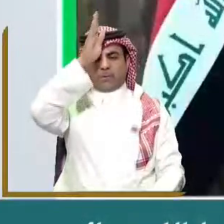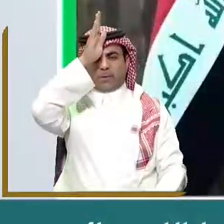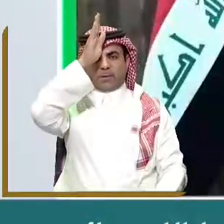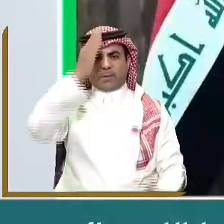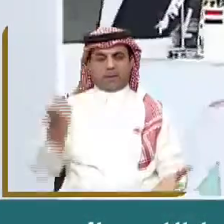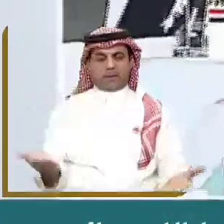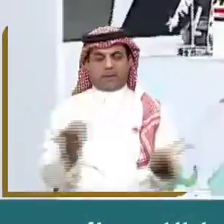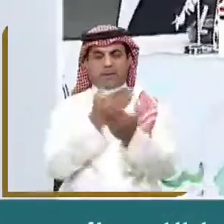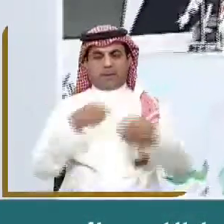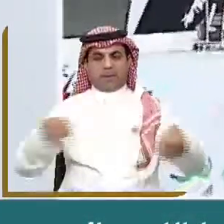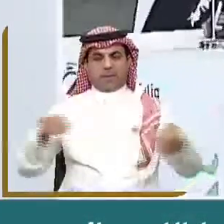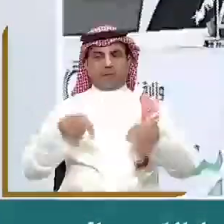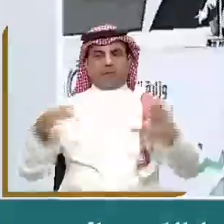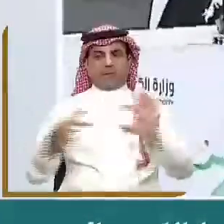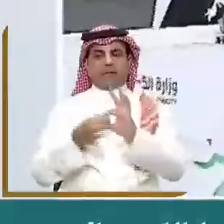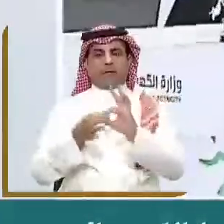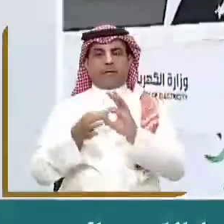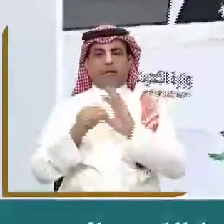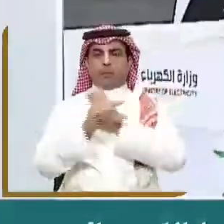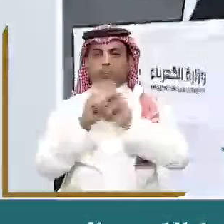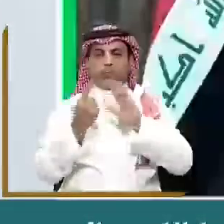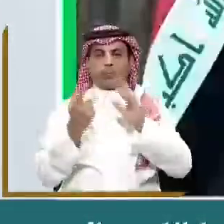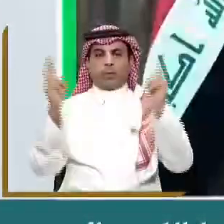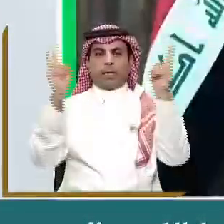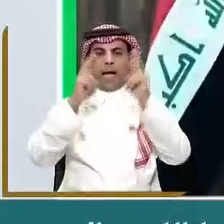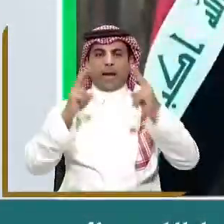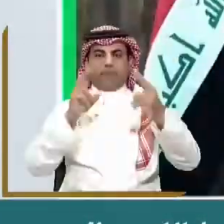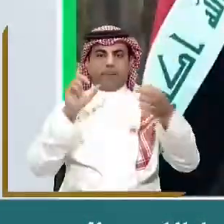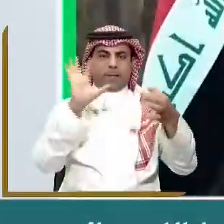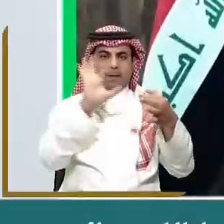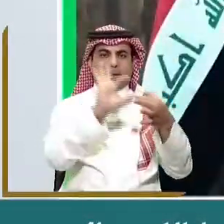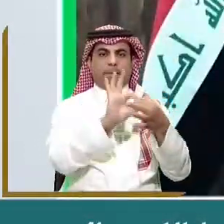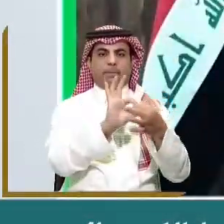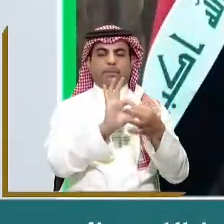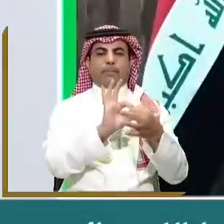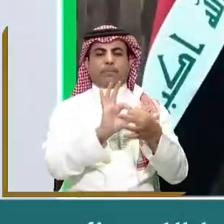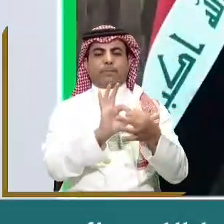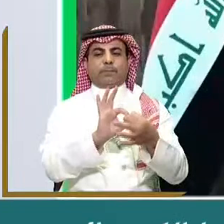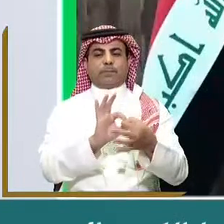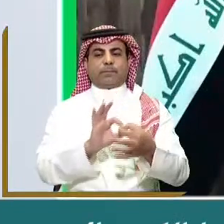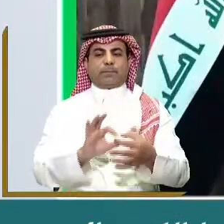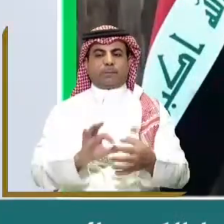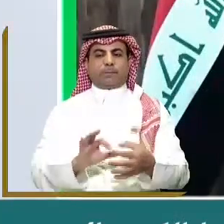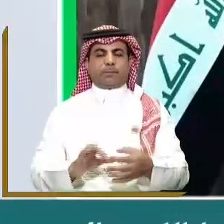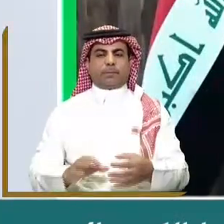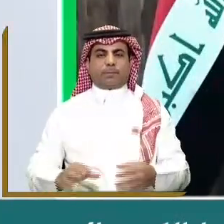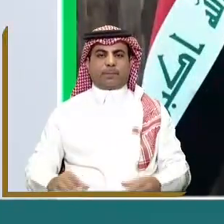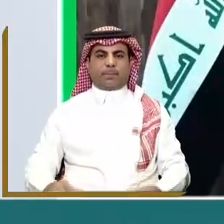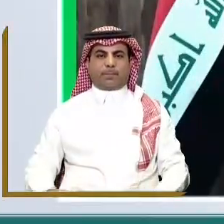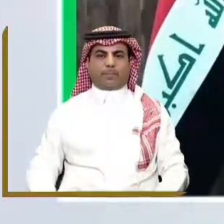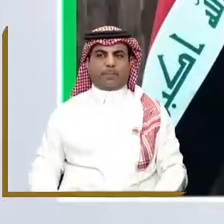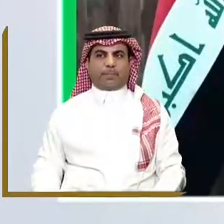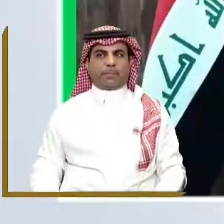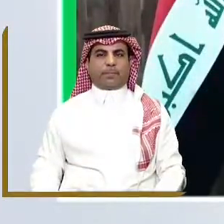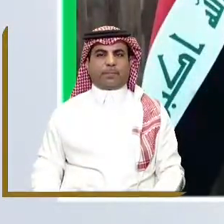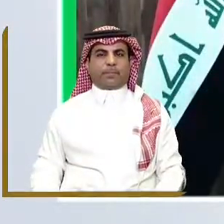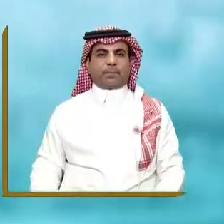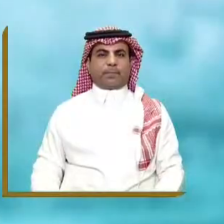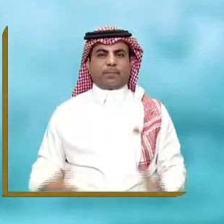المملكة والعراق توقعان مذكرة تفاهم للبدء بتنفيذ مشروع الربط الكهربائي بين البلدين.